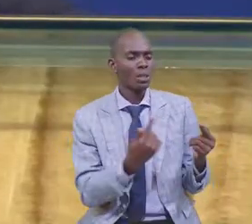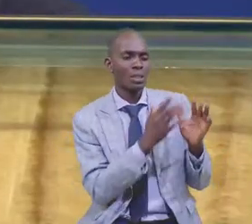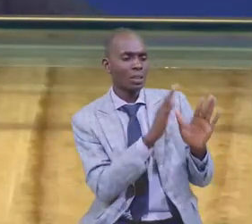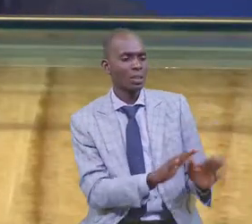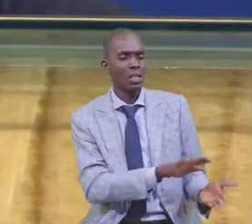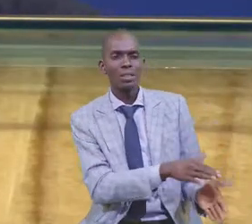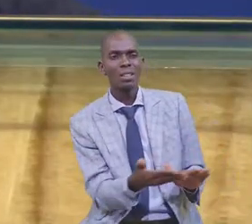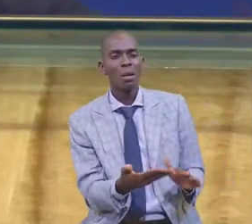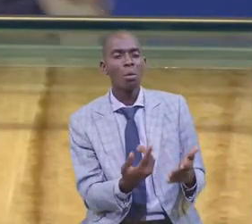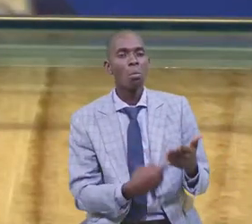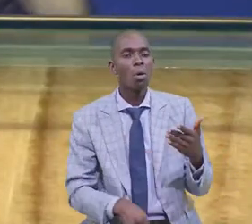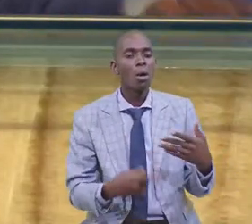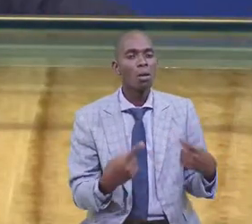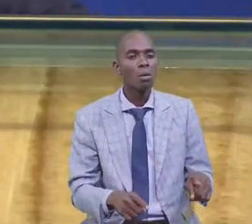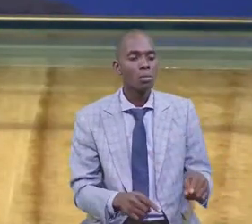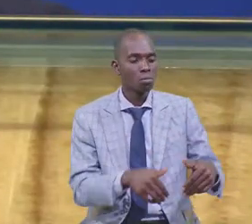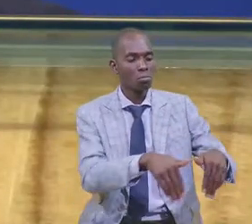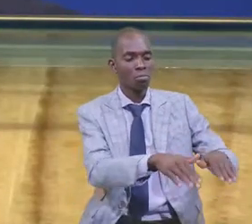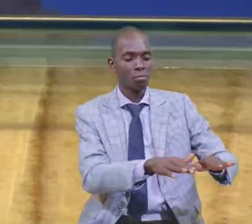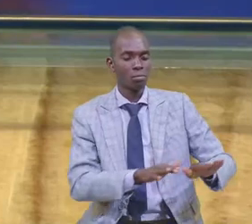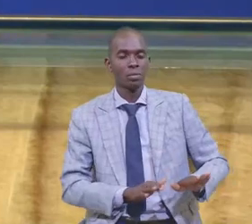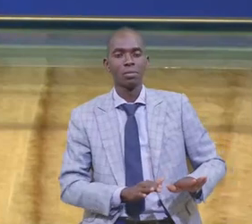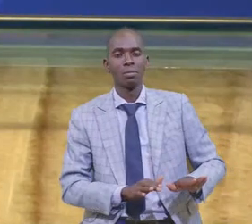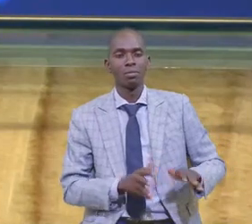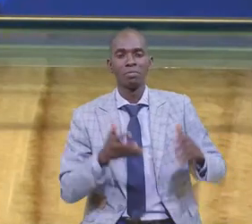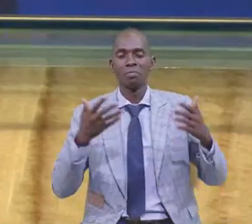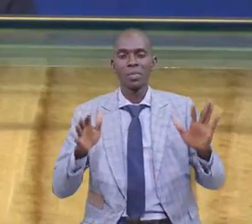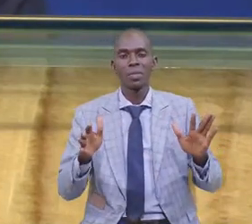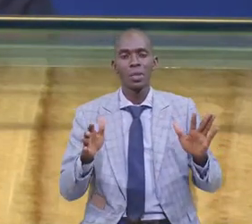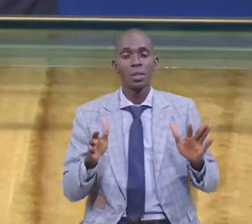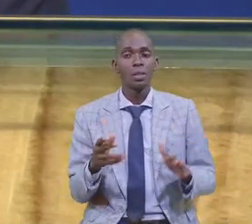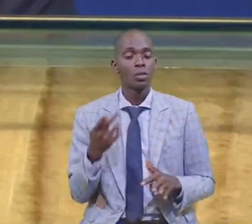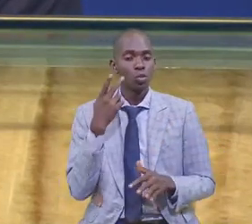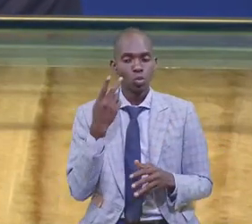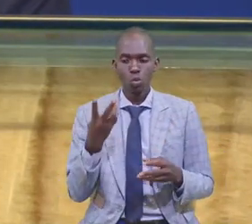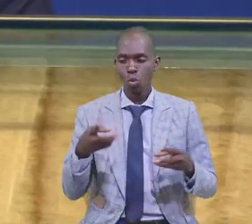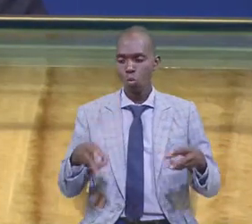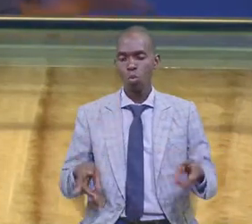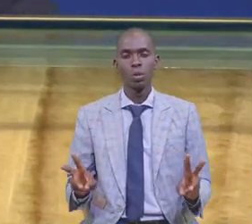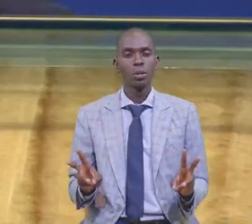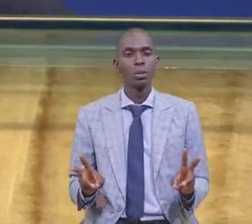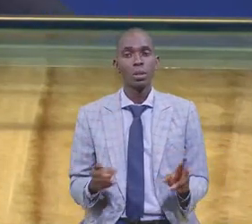d'Abraham. Le pécheur était mort, était enseveli. Deux parties. Un,